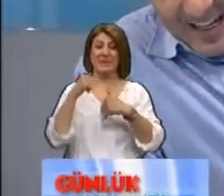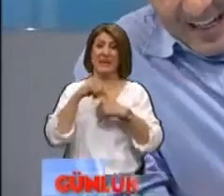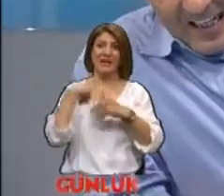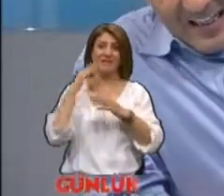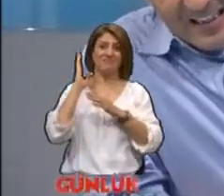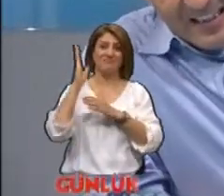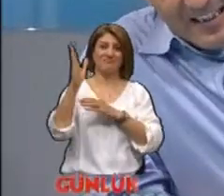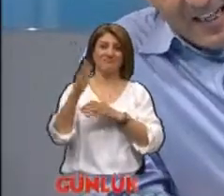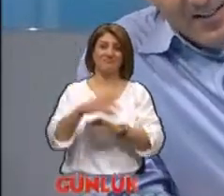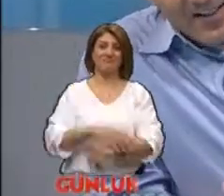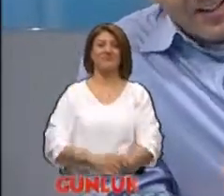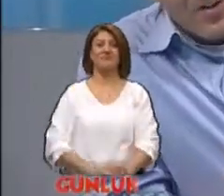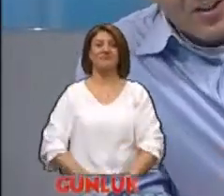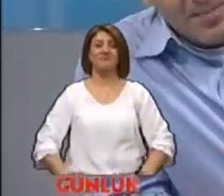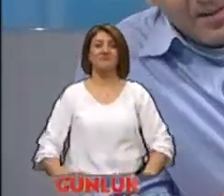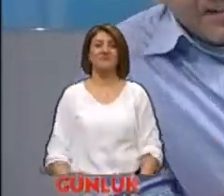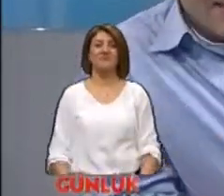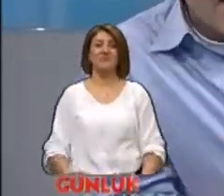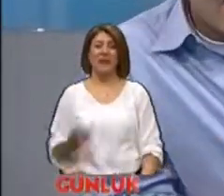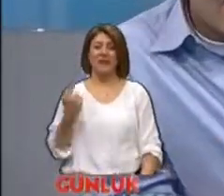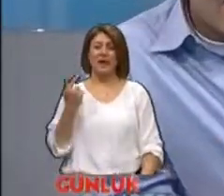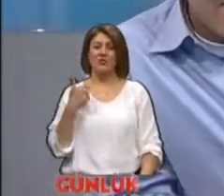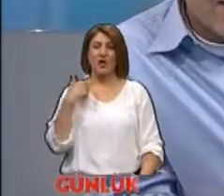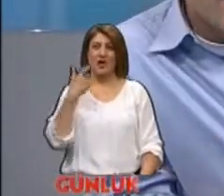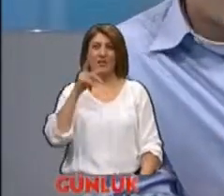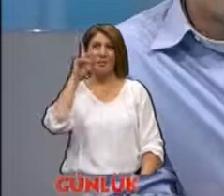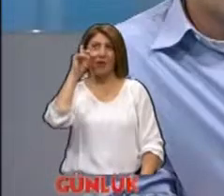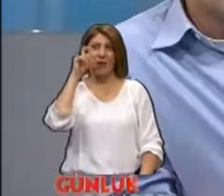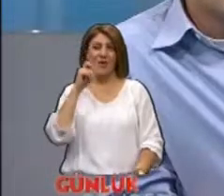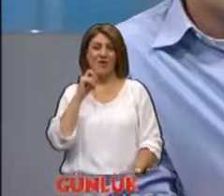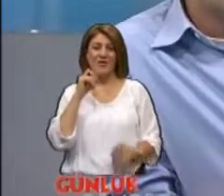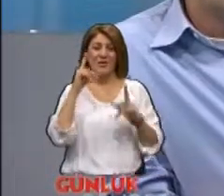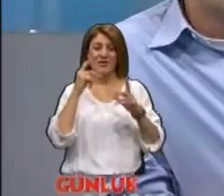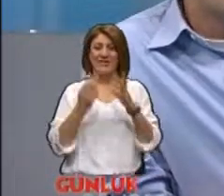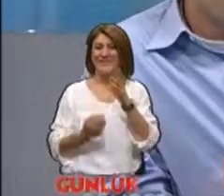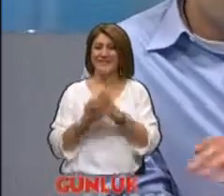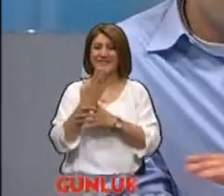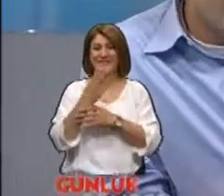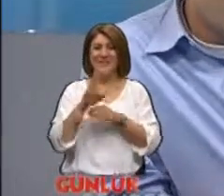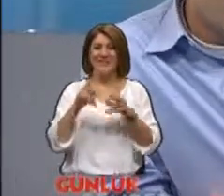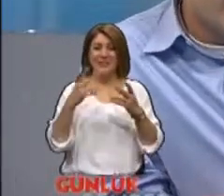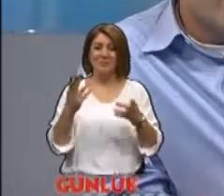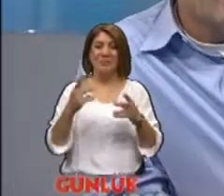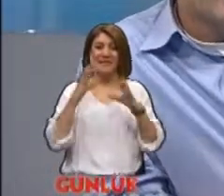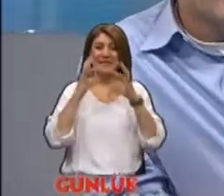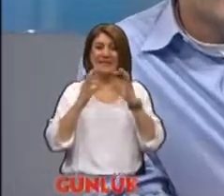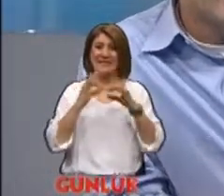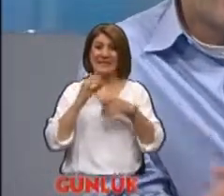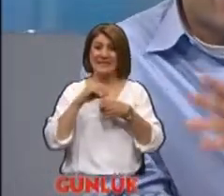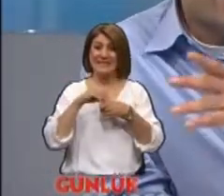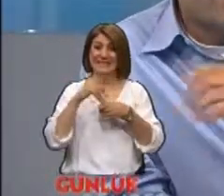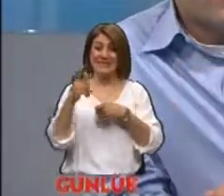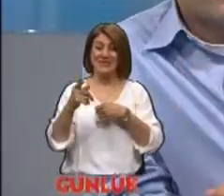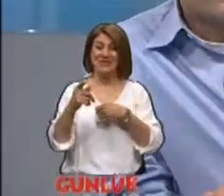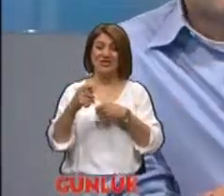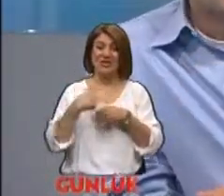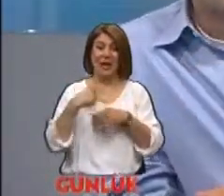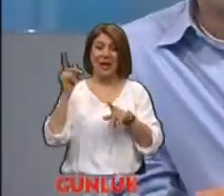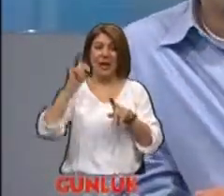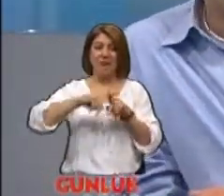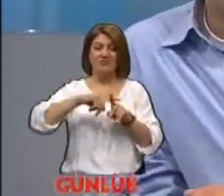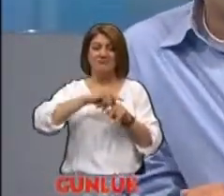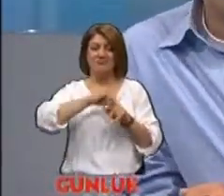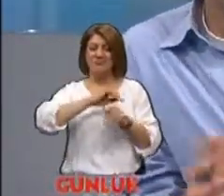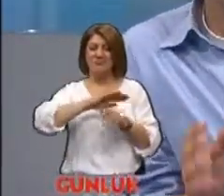maalesef. Tamam. Ya şimdi hani az önceki pratik zeka yaratıcı falan dedik ya. Yani tüm Çin'le ilgili olumlu imajı yıkacak sana bir